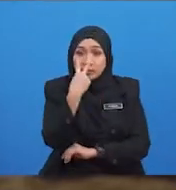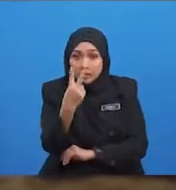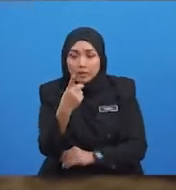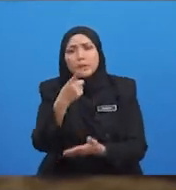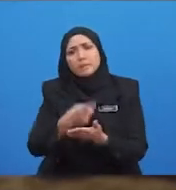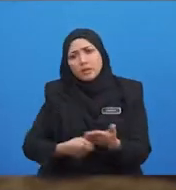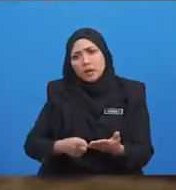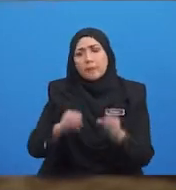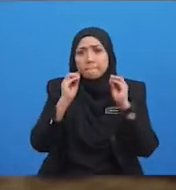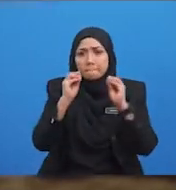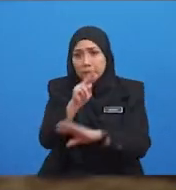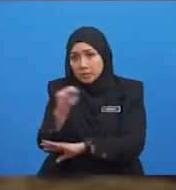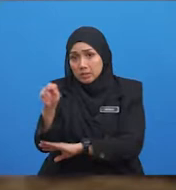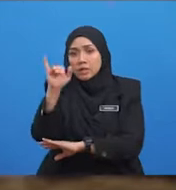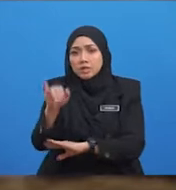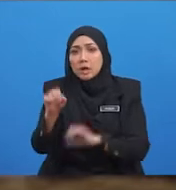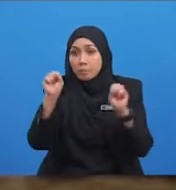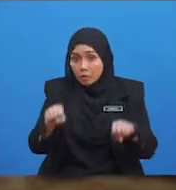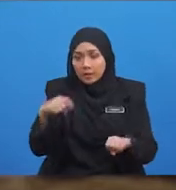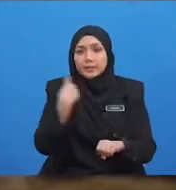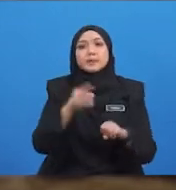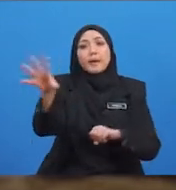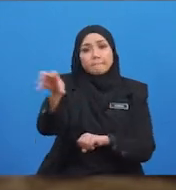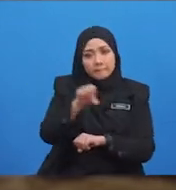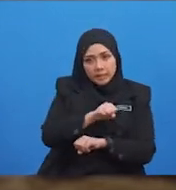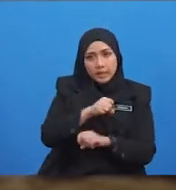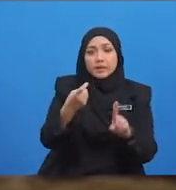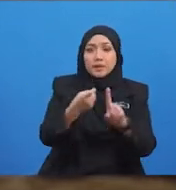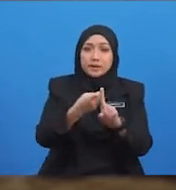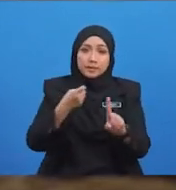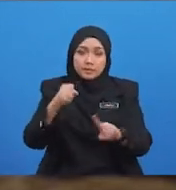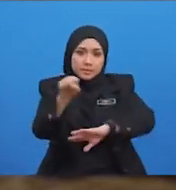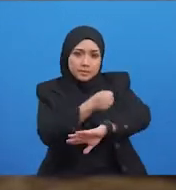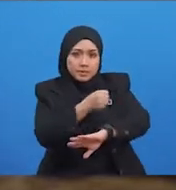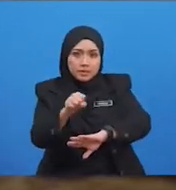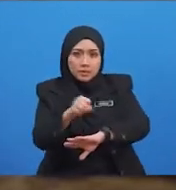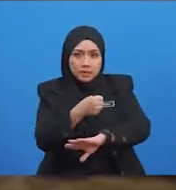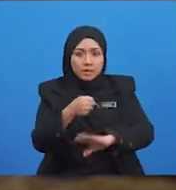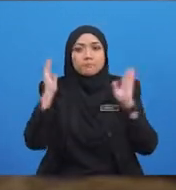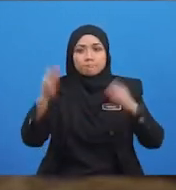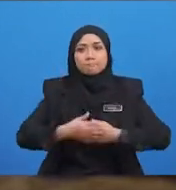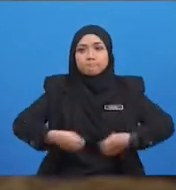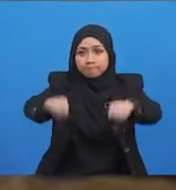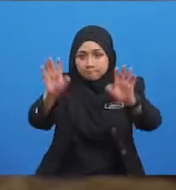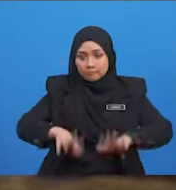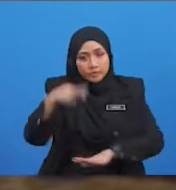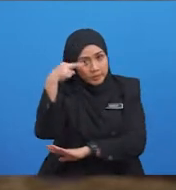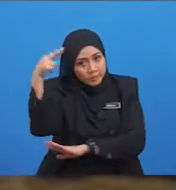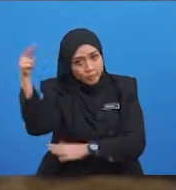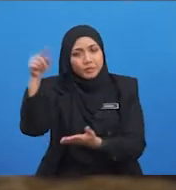apakah pengajaran yang boleh kita ambil daripada sajak sejadah rindu ini.